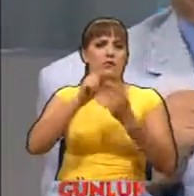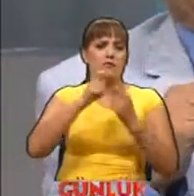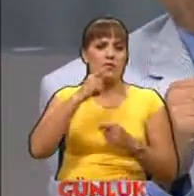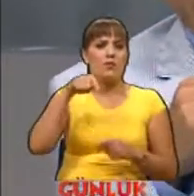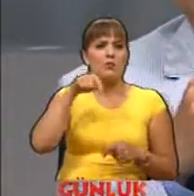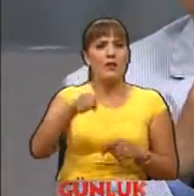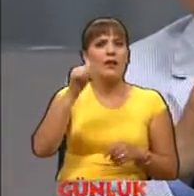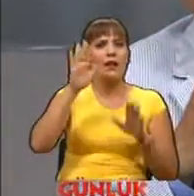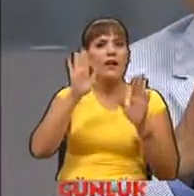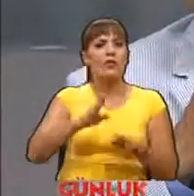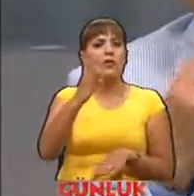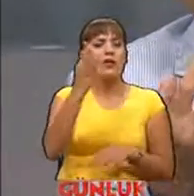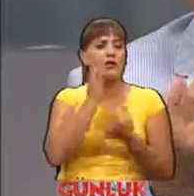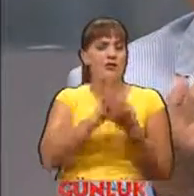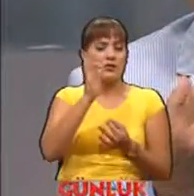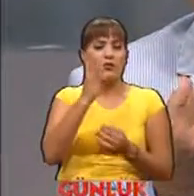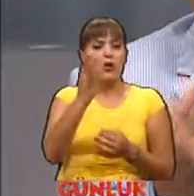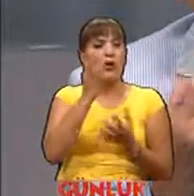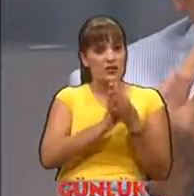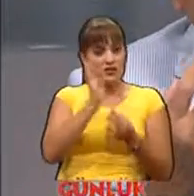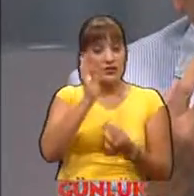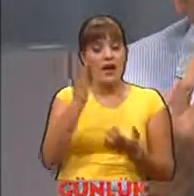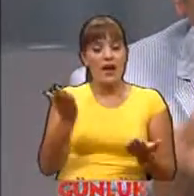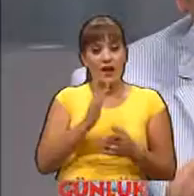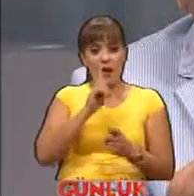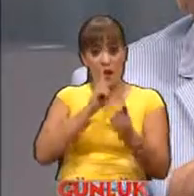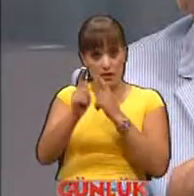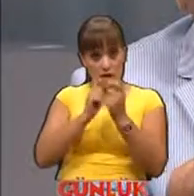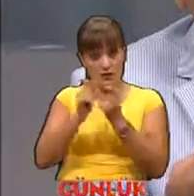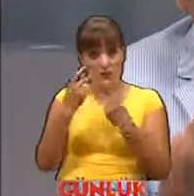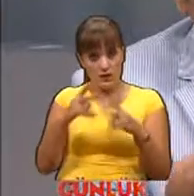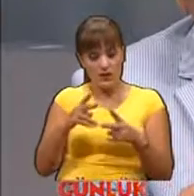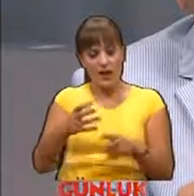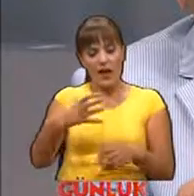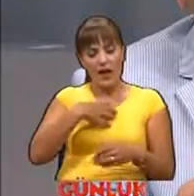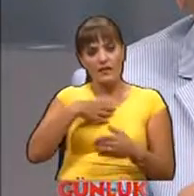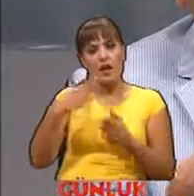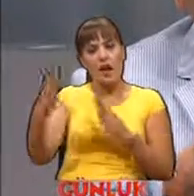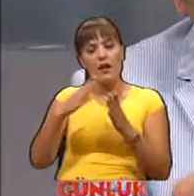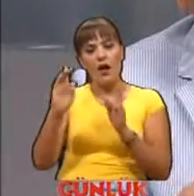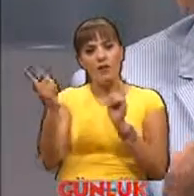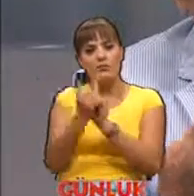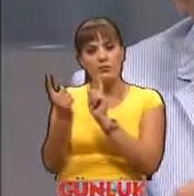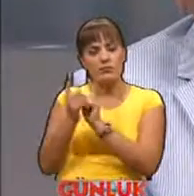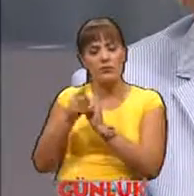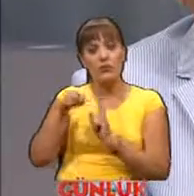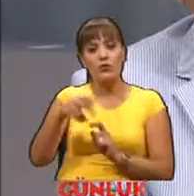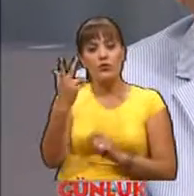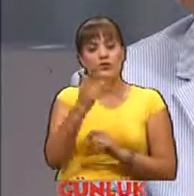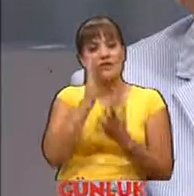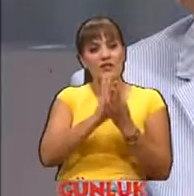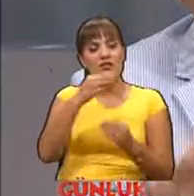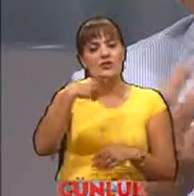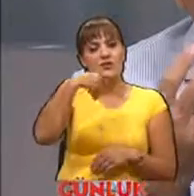Bu takdirde geriye kaldı 4 kişi. 4 kişi eğer anlaşabilirlerse kendi aralarında bunun bir üçüncü